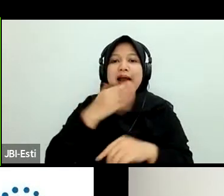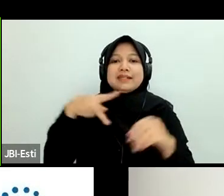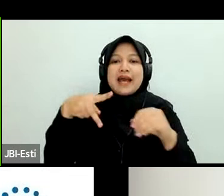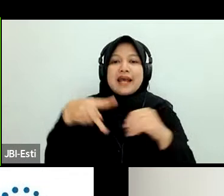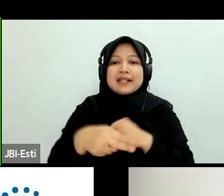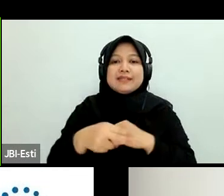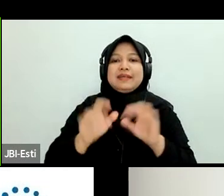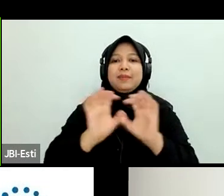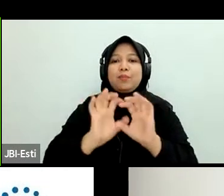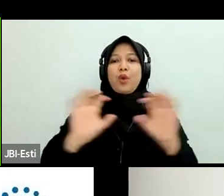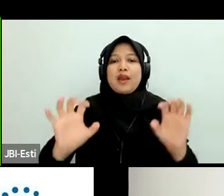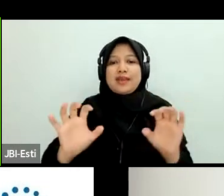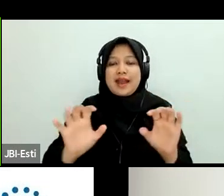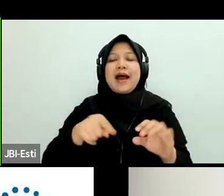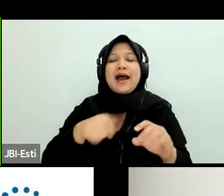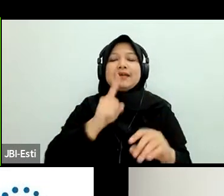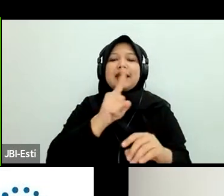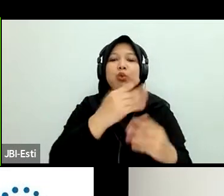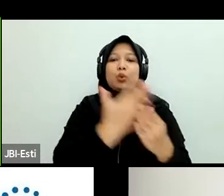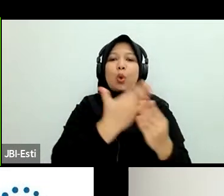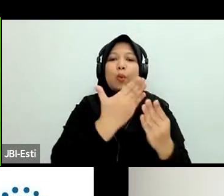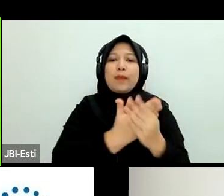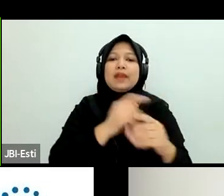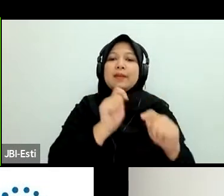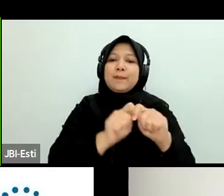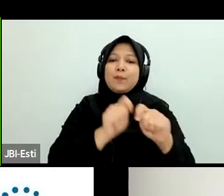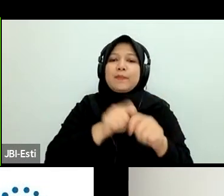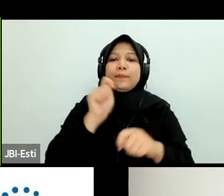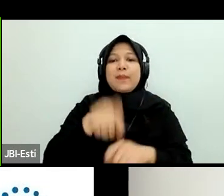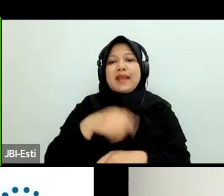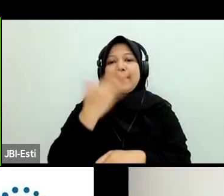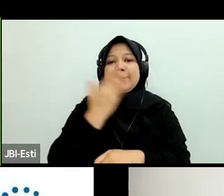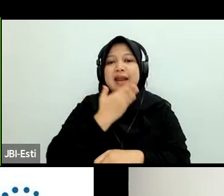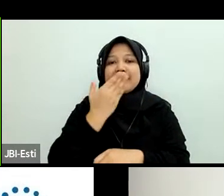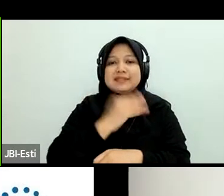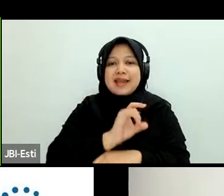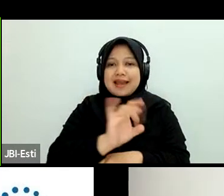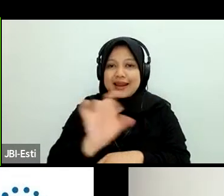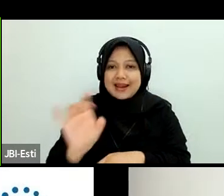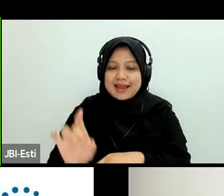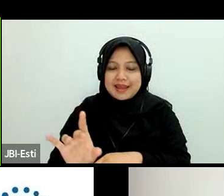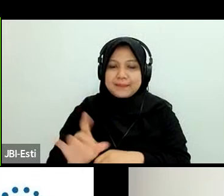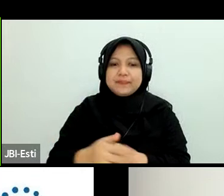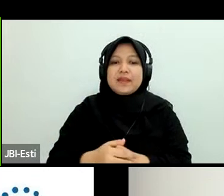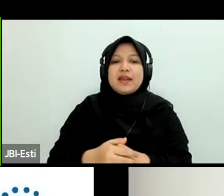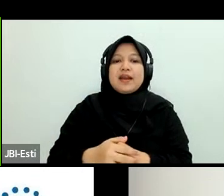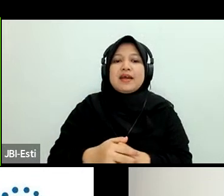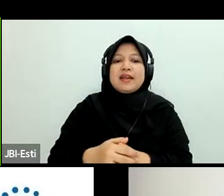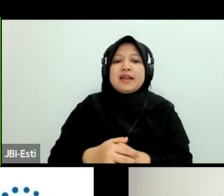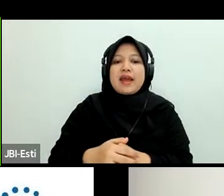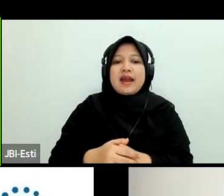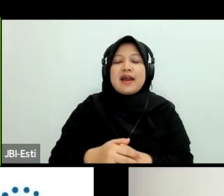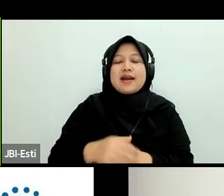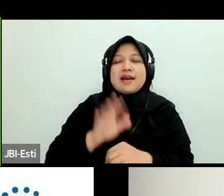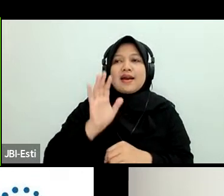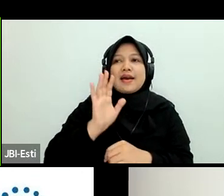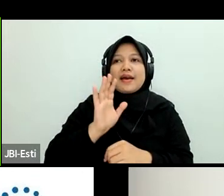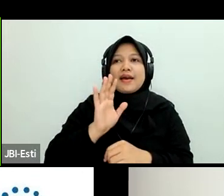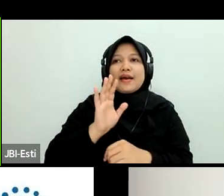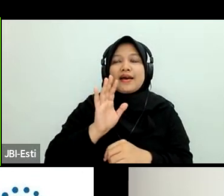setiap dokumen hukum punya tujuan agar bisa digunakan secara efektif oleh